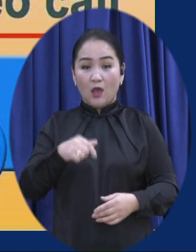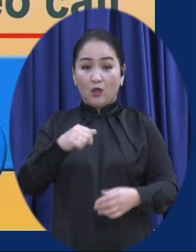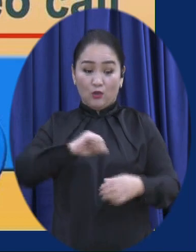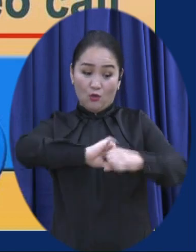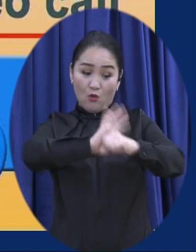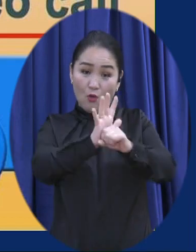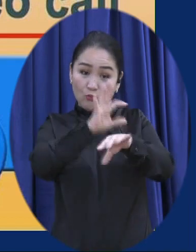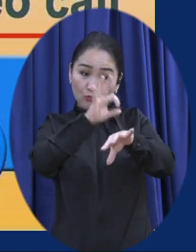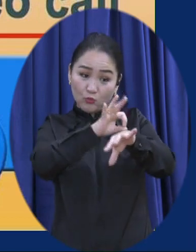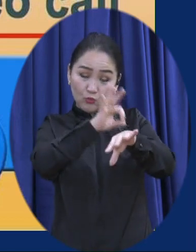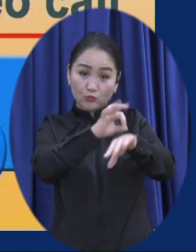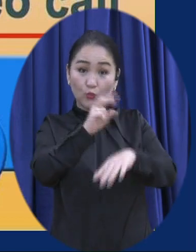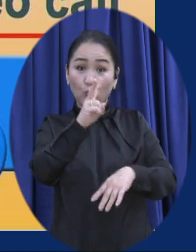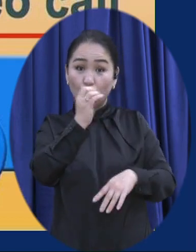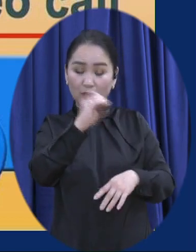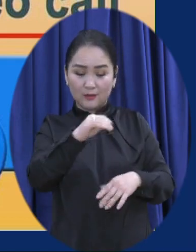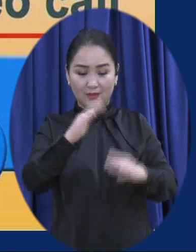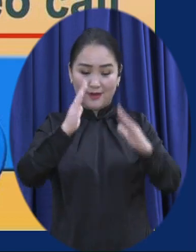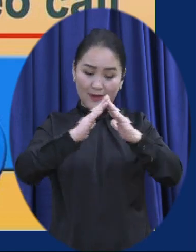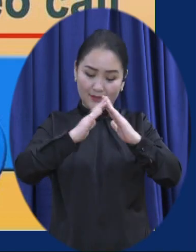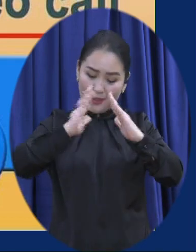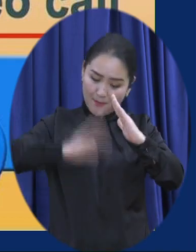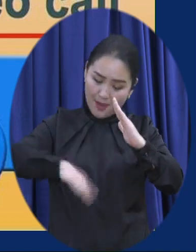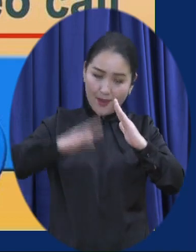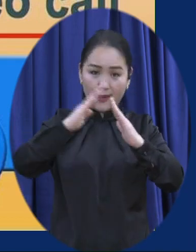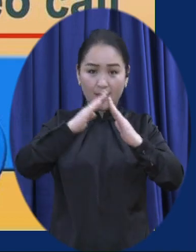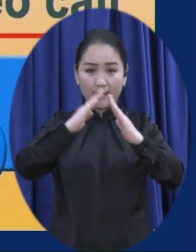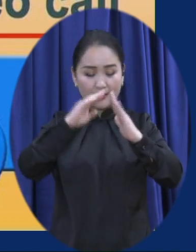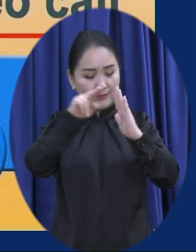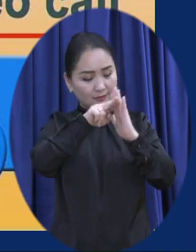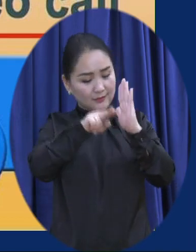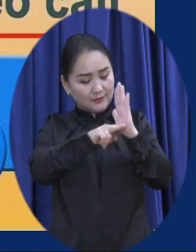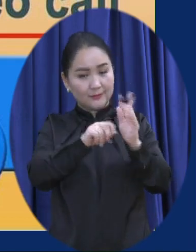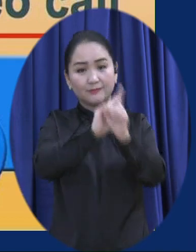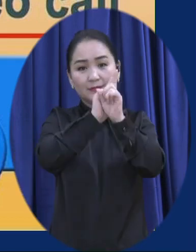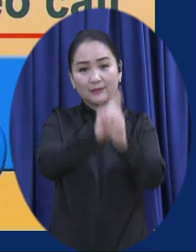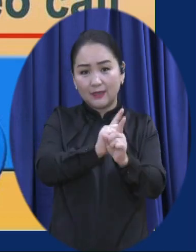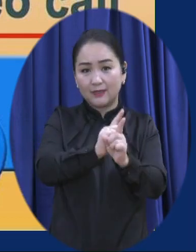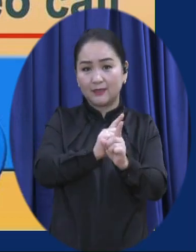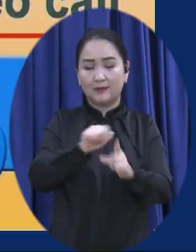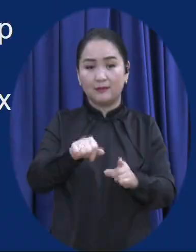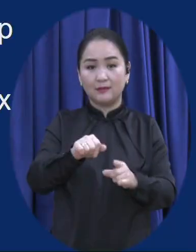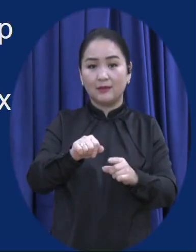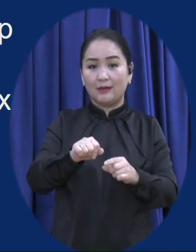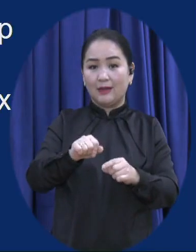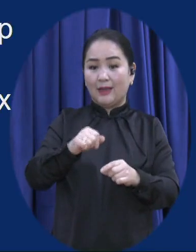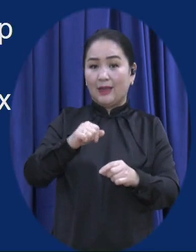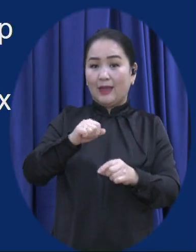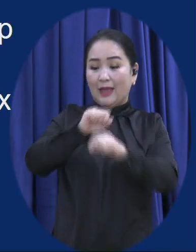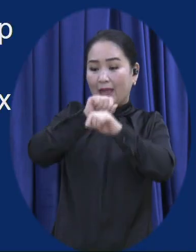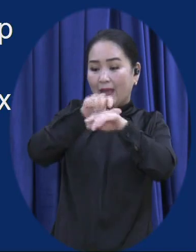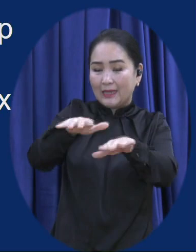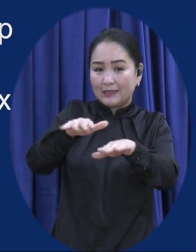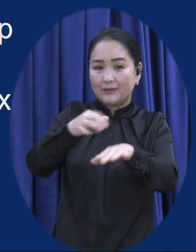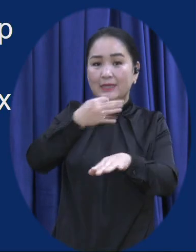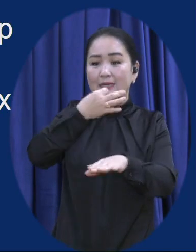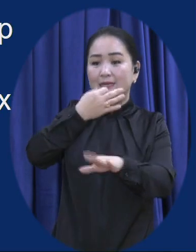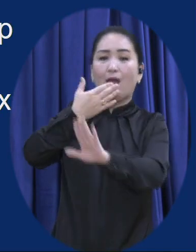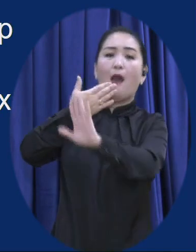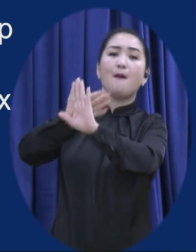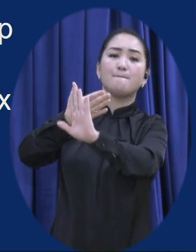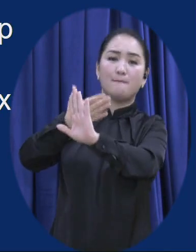гэртэ байх гэрийн дэглэмийг сахих нь бол үнэхээр одоо энэ халдвар цаашид тархахаас бол өрчлөн сэргийлэх,